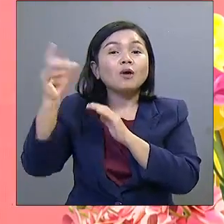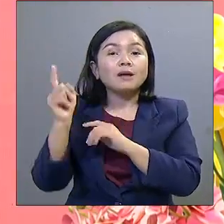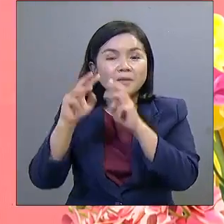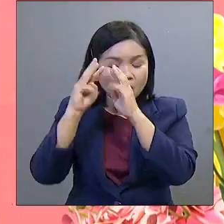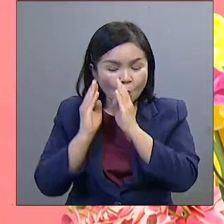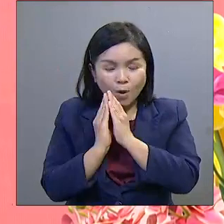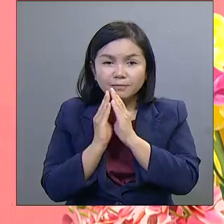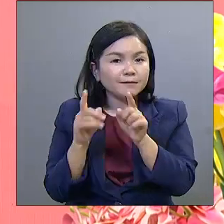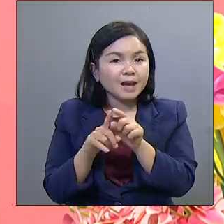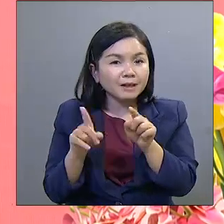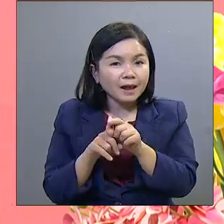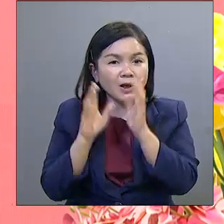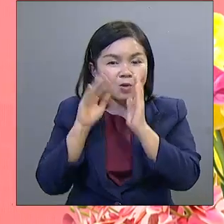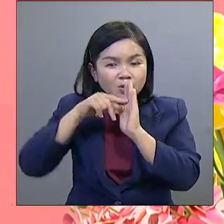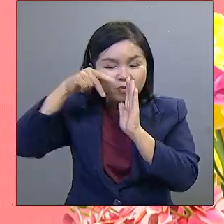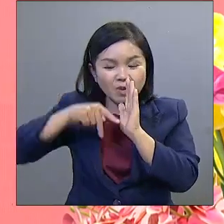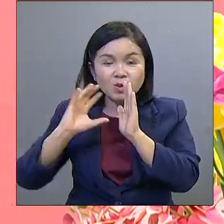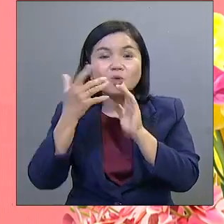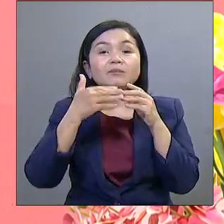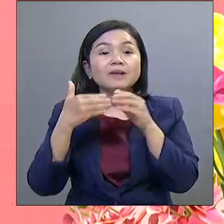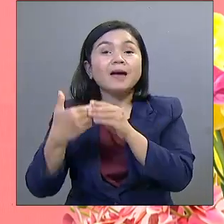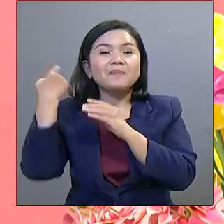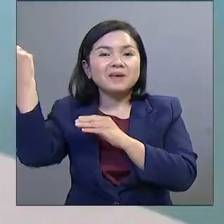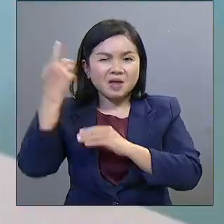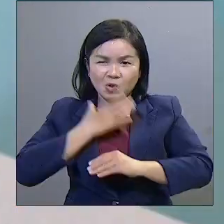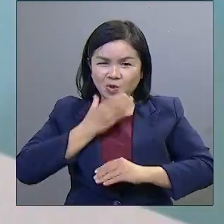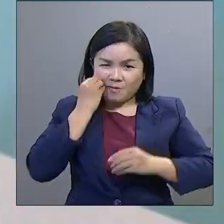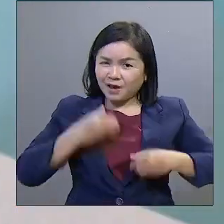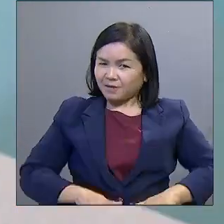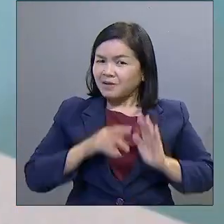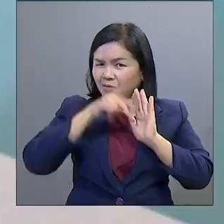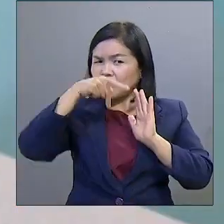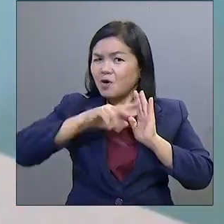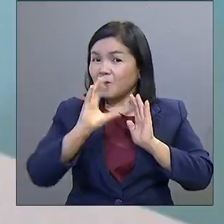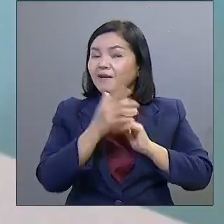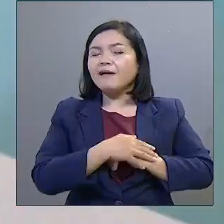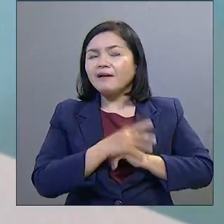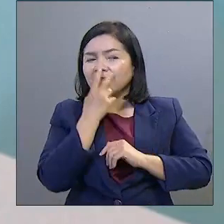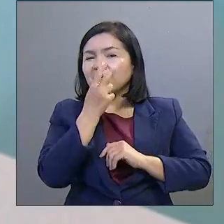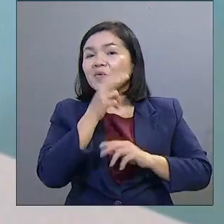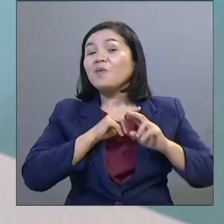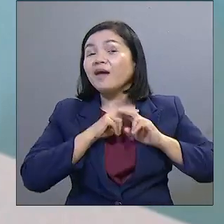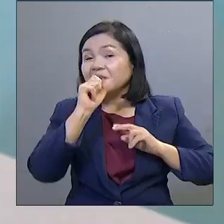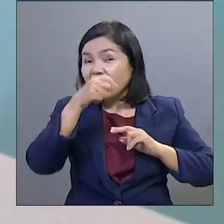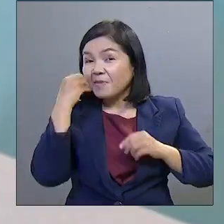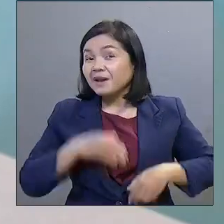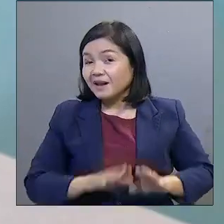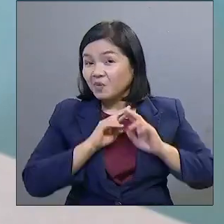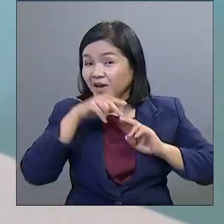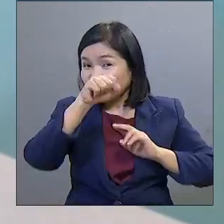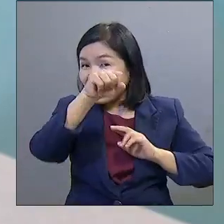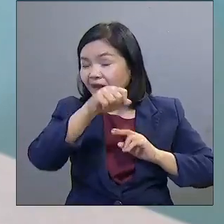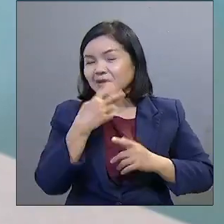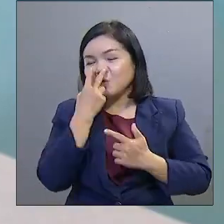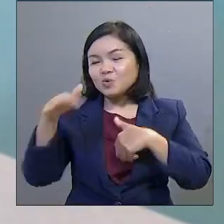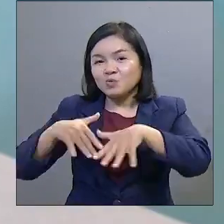ว่ า ต้องให้คนพิษณุโลกนำไปพาไปจะดีที่สุด เขานำพาเลี้ยวเข้าหาตัวเองเดี๋ยวมาอ่านนะคะสำหรับข้อความจากคุณผู้